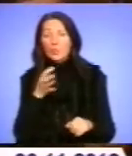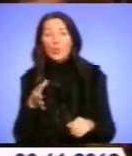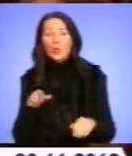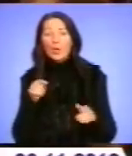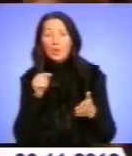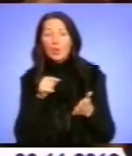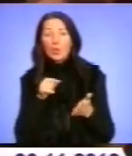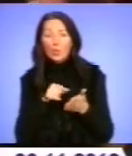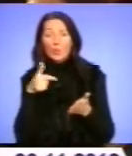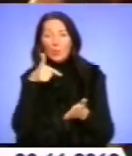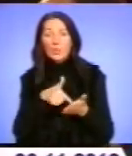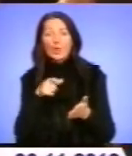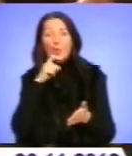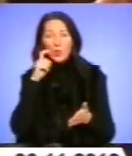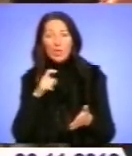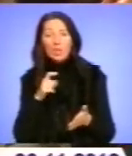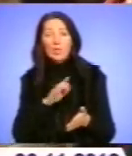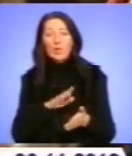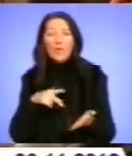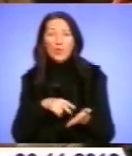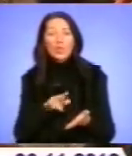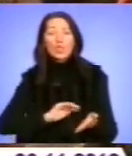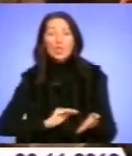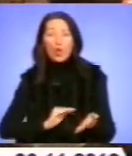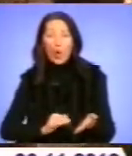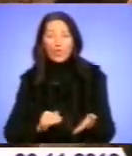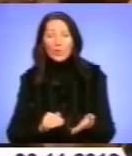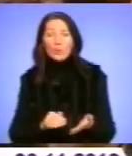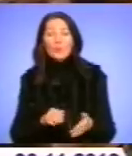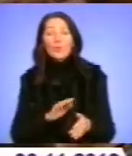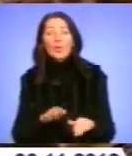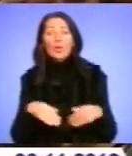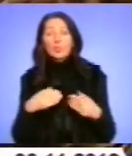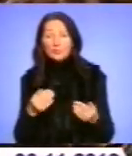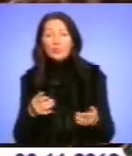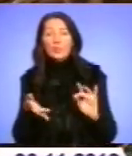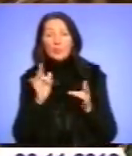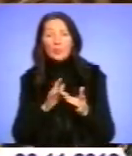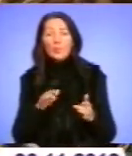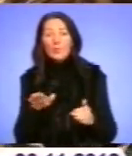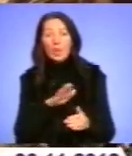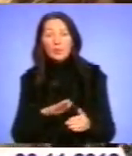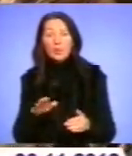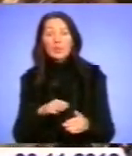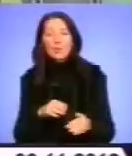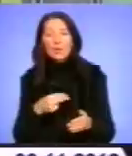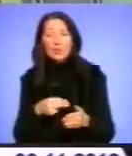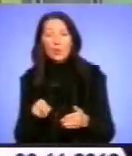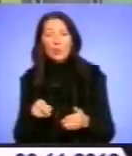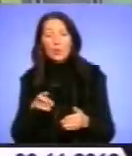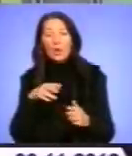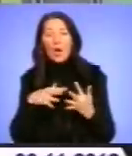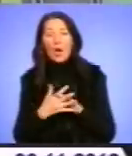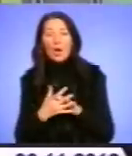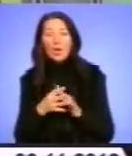гарантуватиме високий рівень безпеки та захисту інформації. Презентуватиме електронний майданчик із держзакупівель «Аграрна біржа».